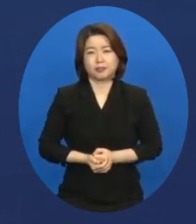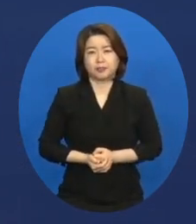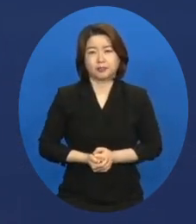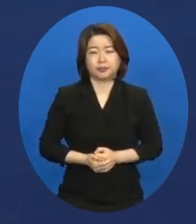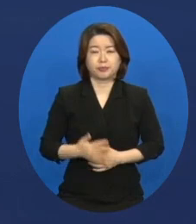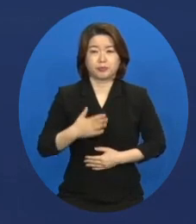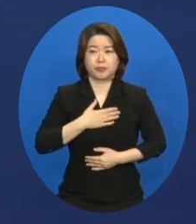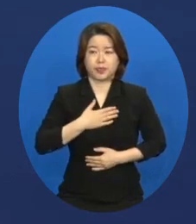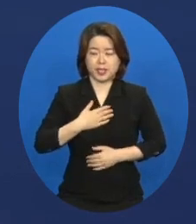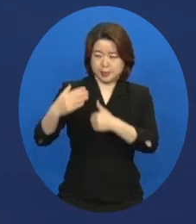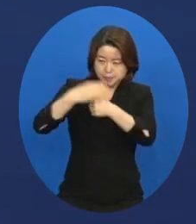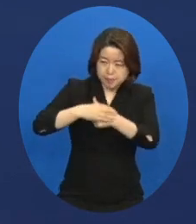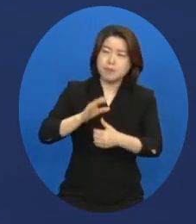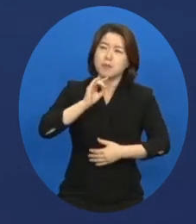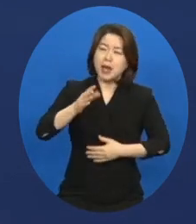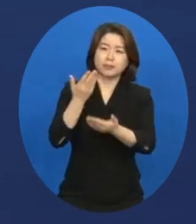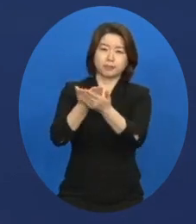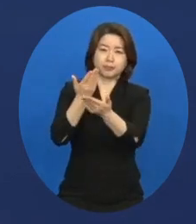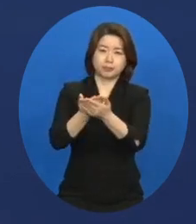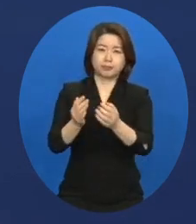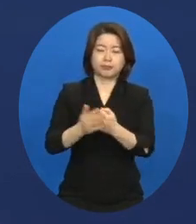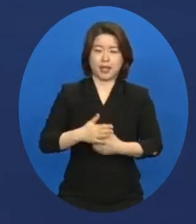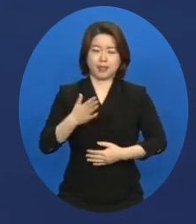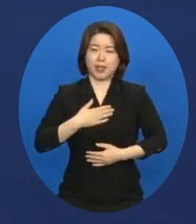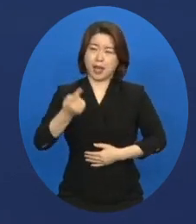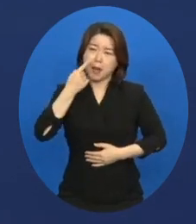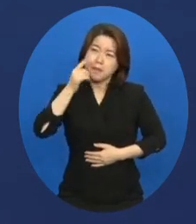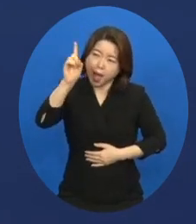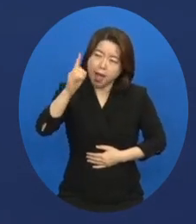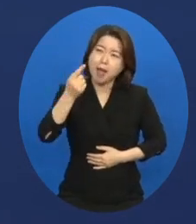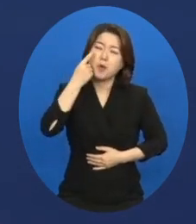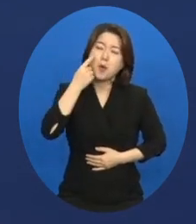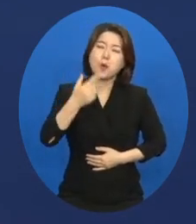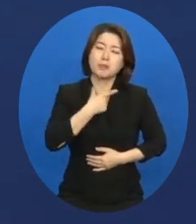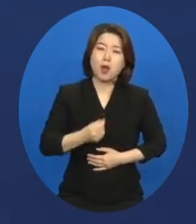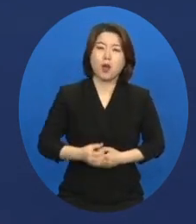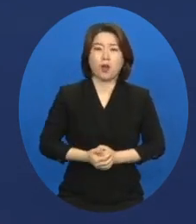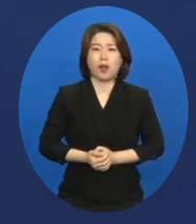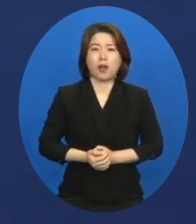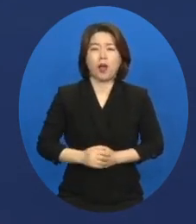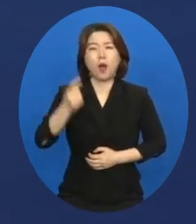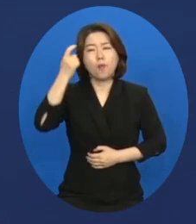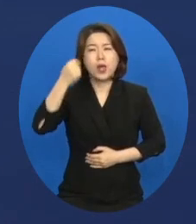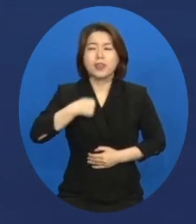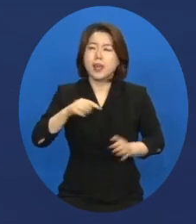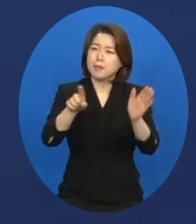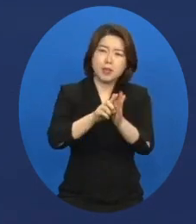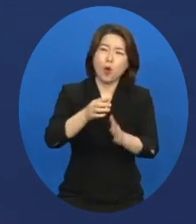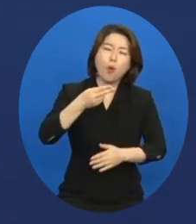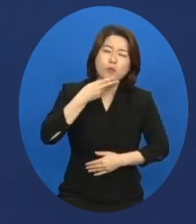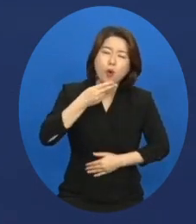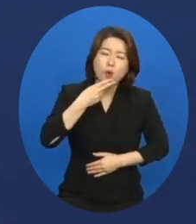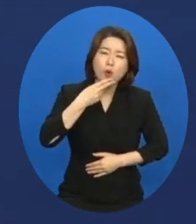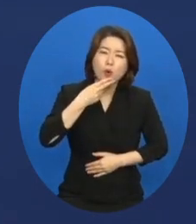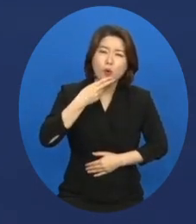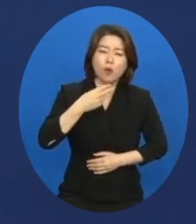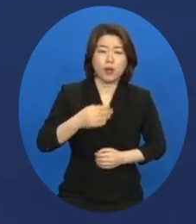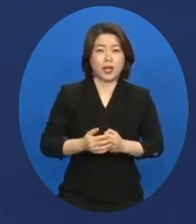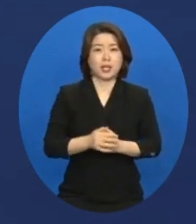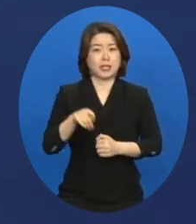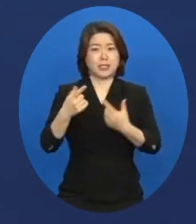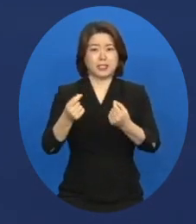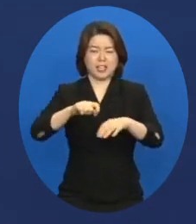나에게 맡겨만 주세요. 내가 한번 해보겠습니다. 왜 나를 믿지 않습니까?